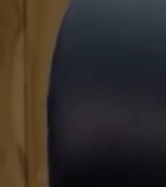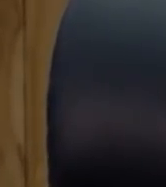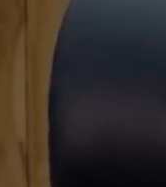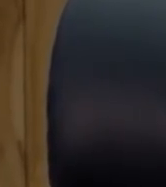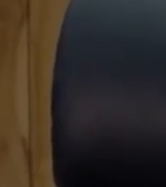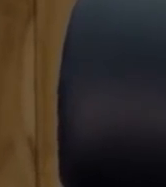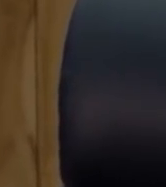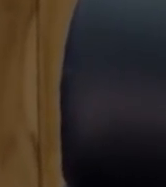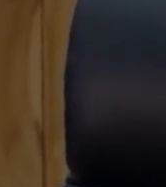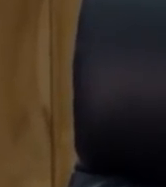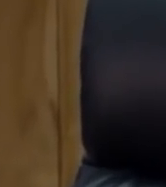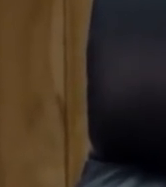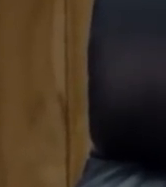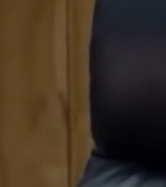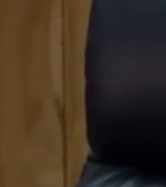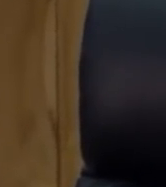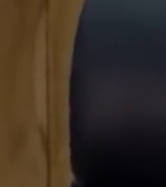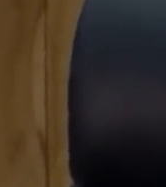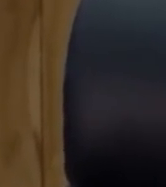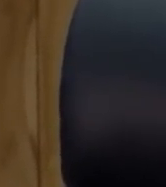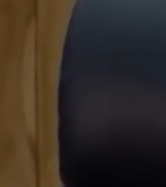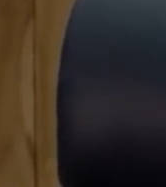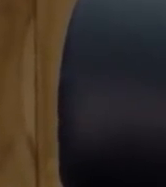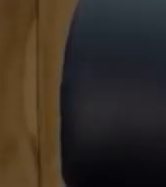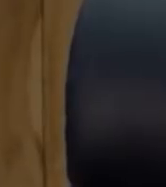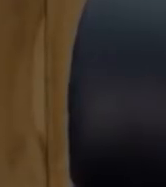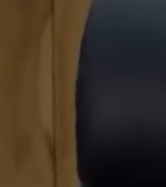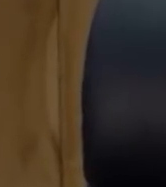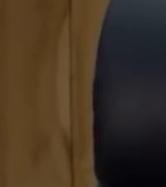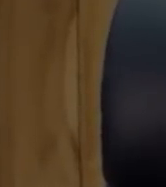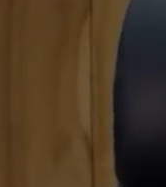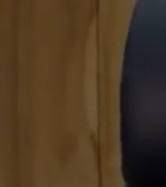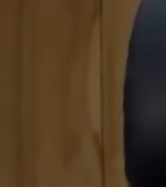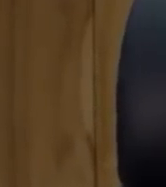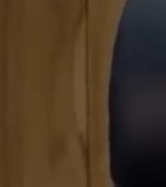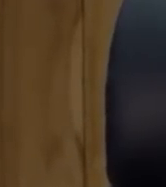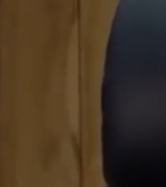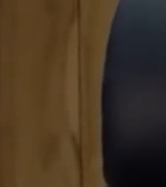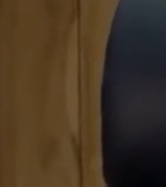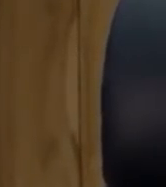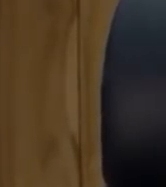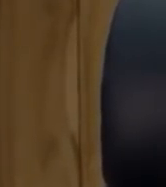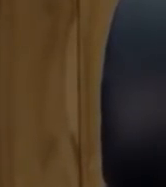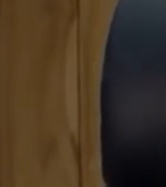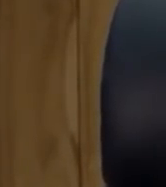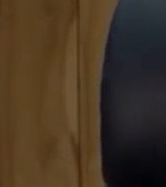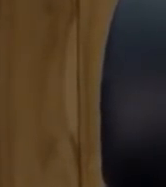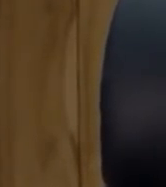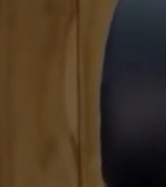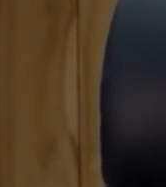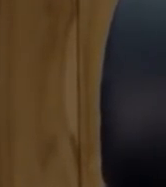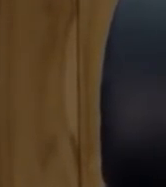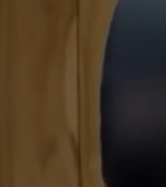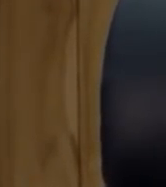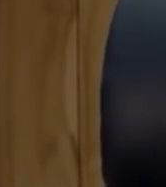ก็คาบเกี่ยวกับช่วงรัฐบาลชุดที่แล้วซึ่งผมได้รับมอบหมายให้กำกับดูแลรัฐมนตรีกระทรวงเศรษฐ